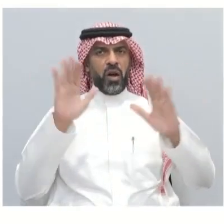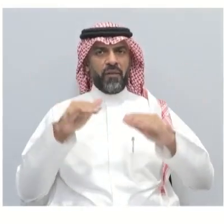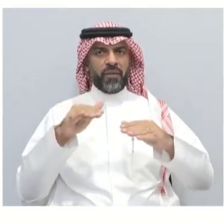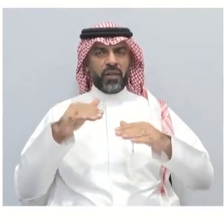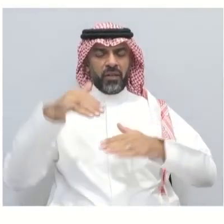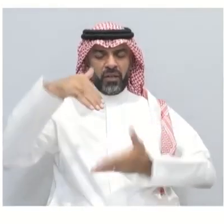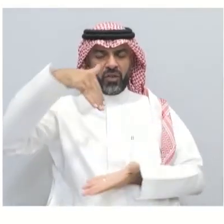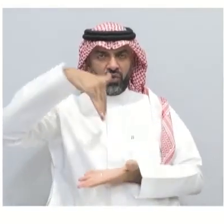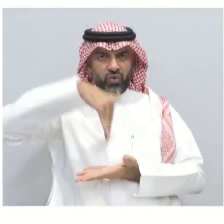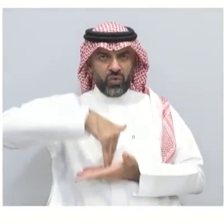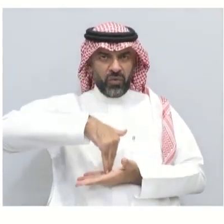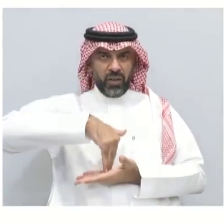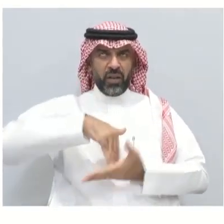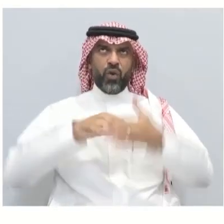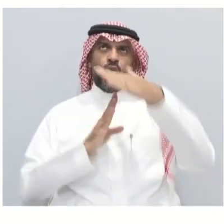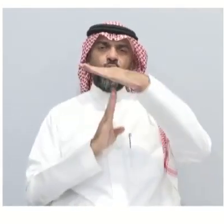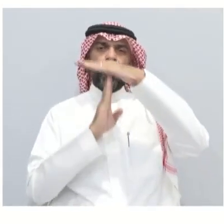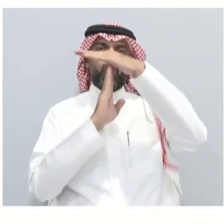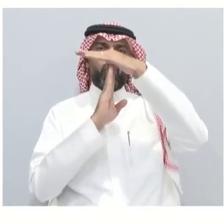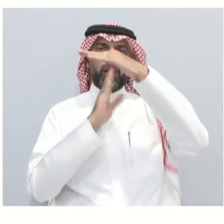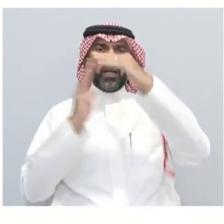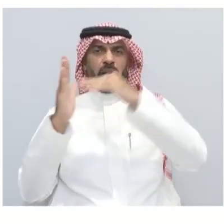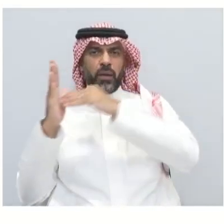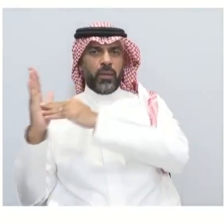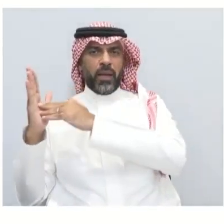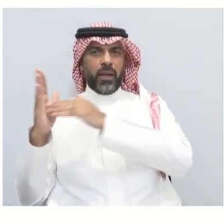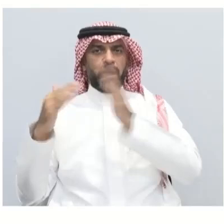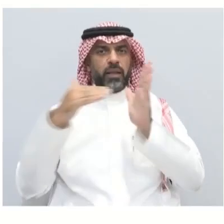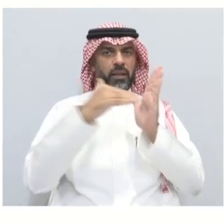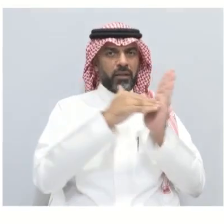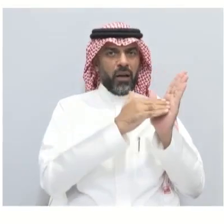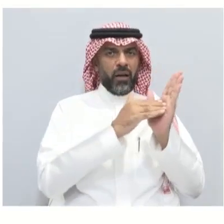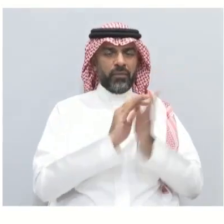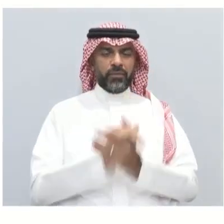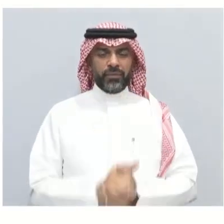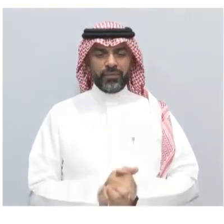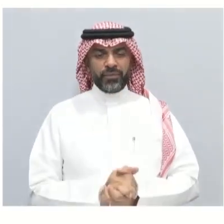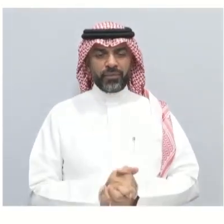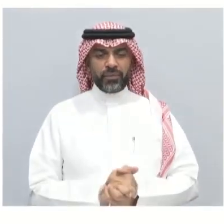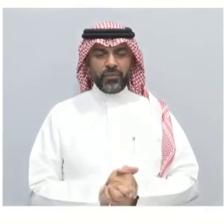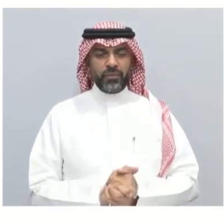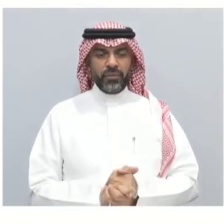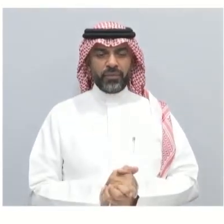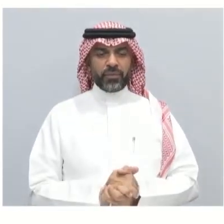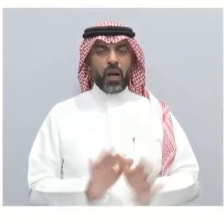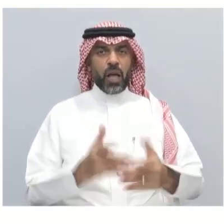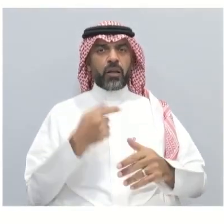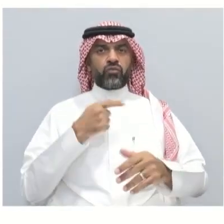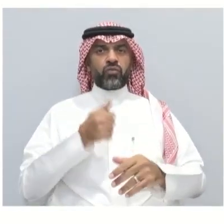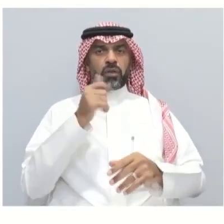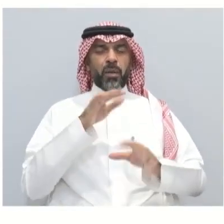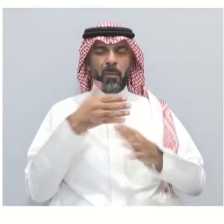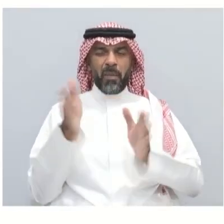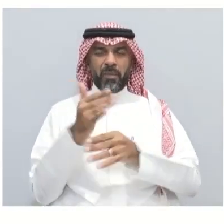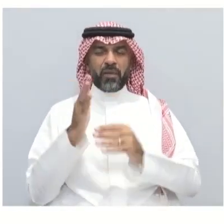استخدامها حسب احتياجنا فيوجد لدينا حد سفلي وعلوي وايسر وايمن ممكن اجعل النص بلا حدود وهو